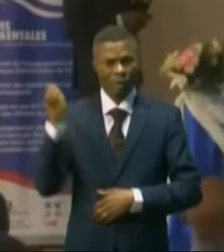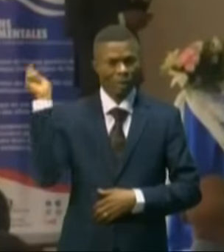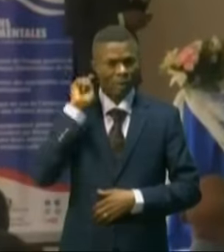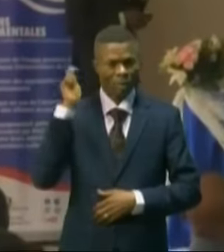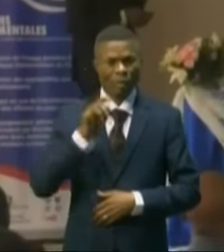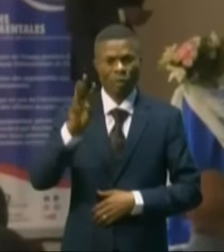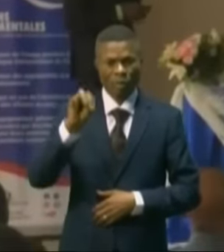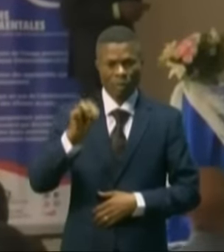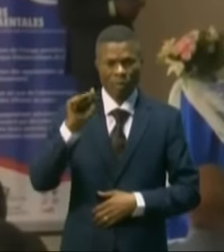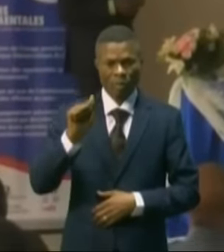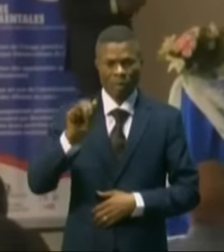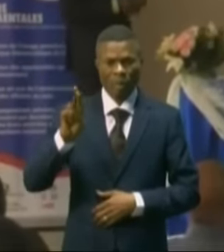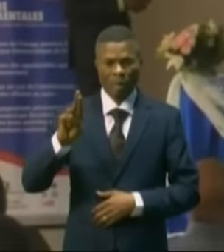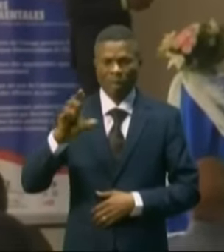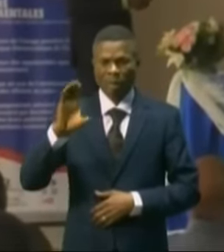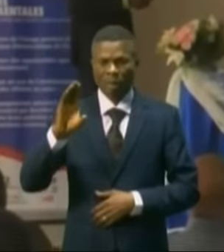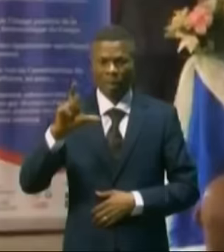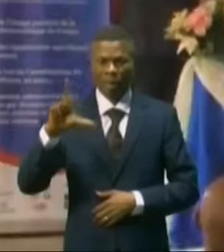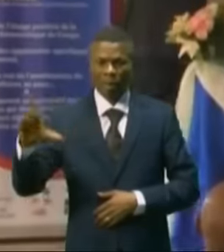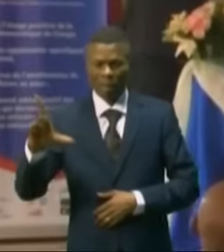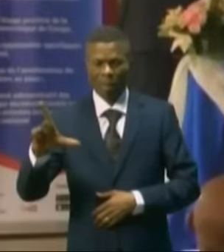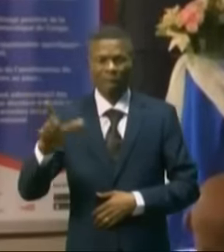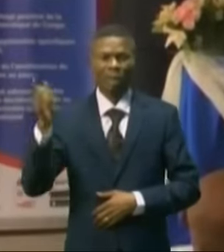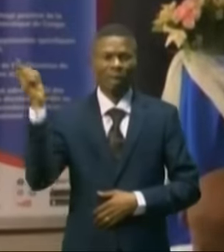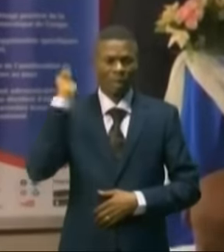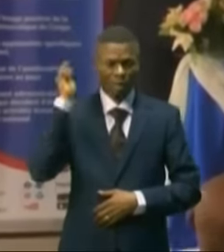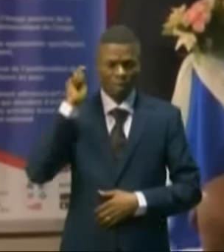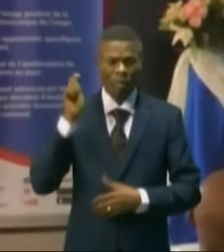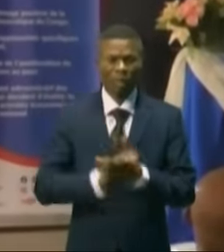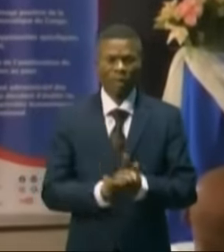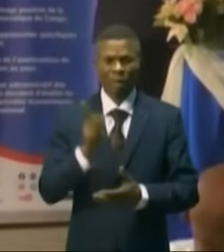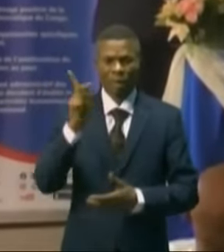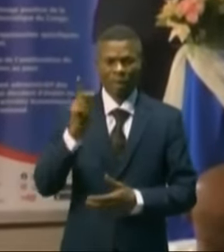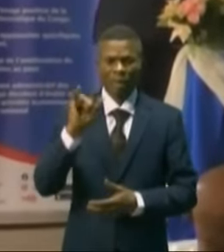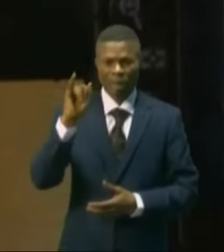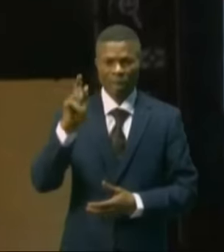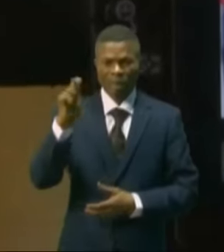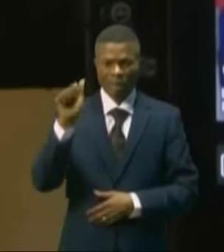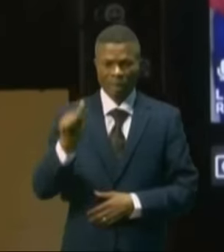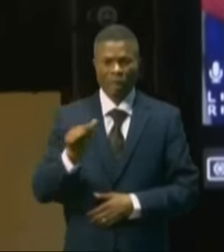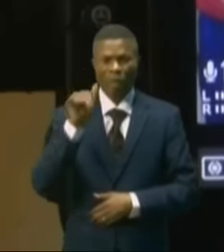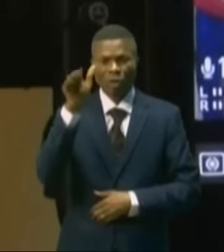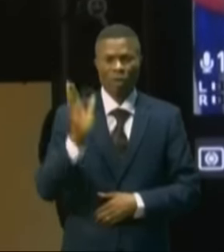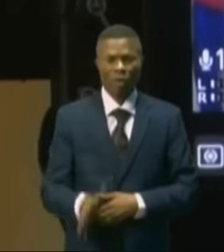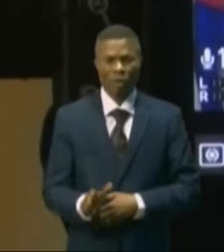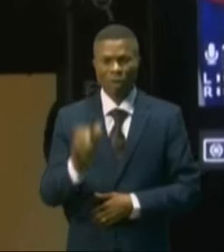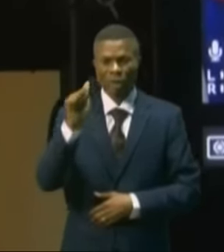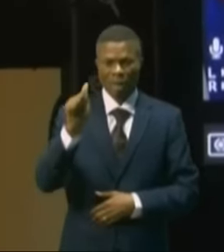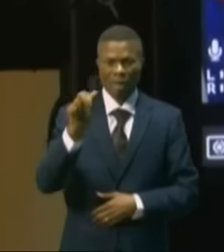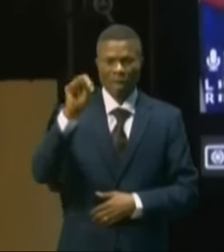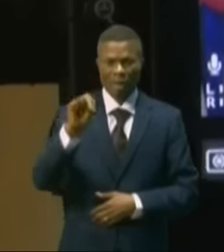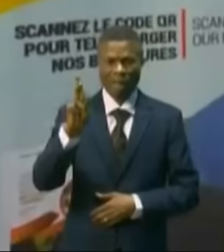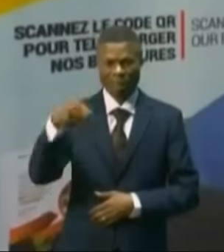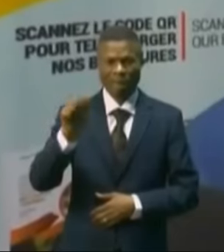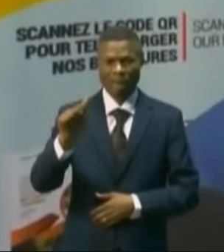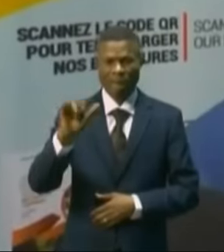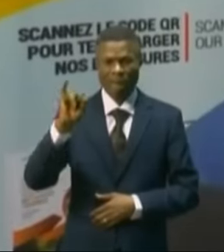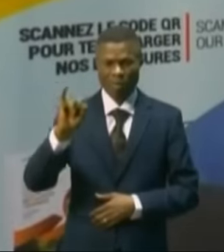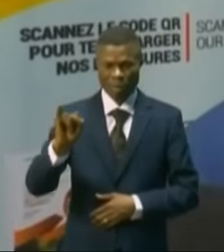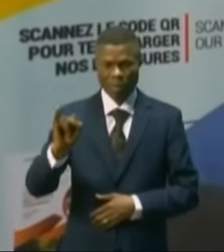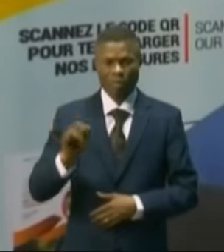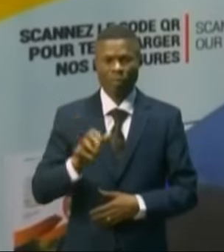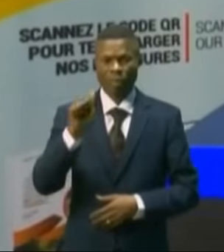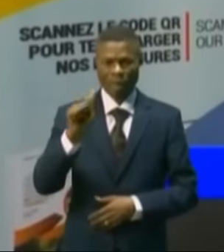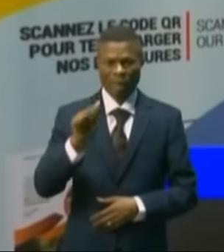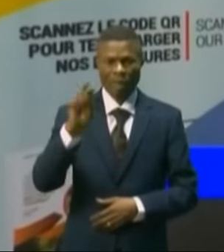Marcel Chileng et Ilunga, prof Franck Tita et le directeur de l'ANAPI en charge du climat des affaires. L'ANAPI a